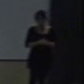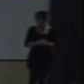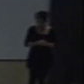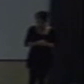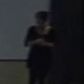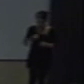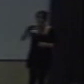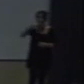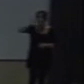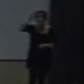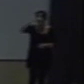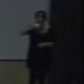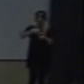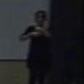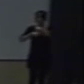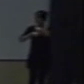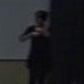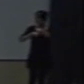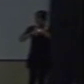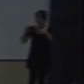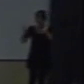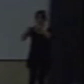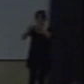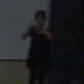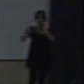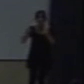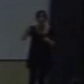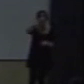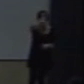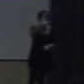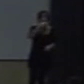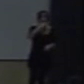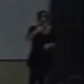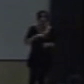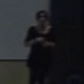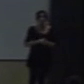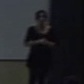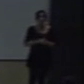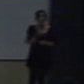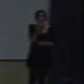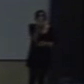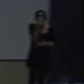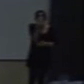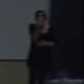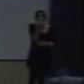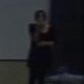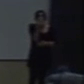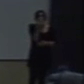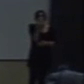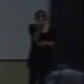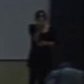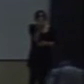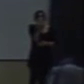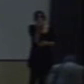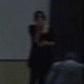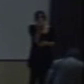Per aquí demanaven la parada... Sobre això voldries afegir tu alguna cosa? Ara anem aquí. Que jo volia fer alguns apunts també,